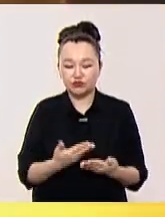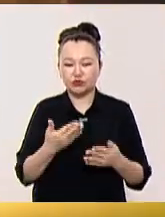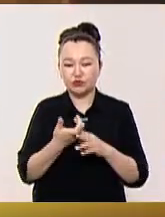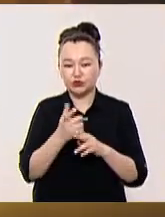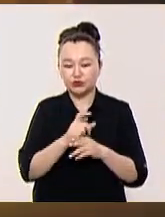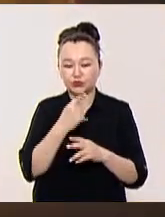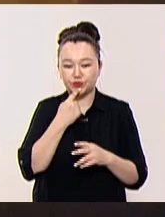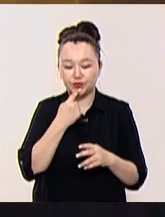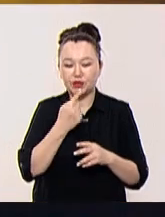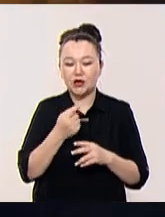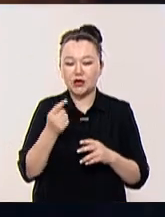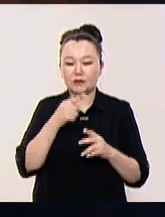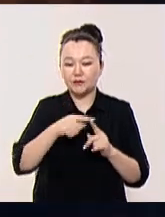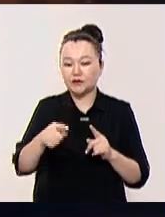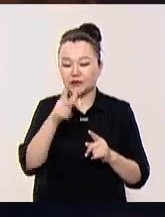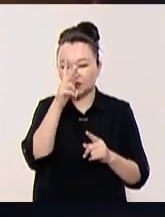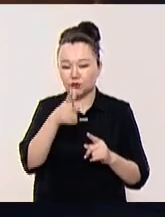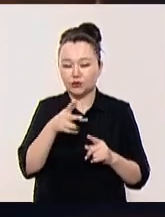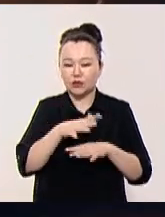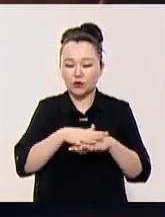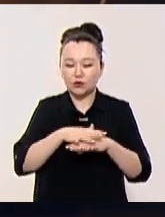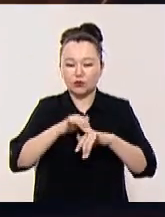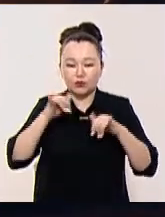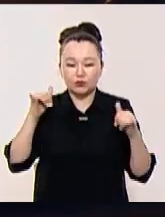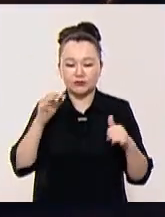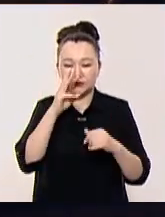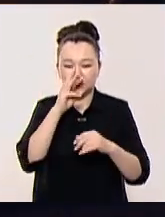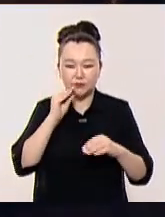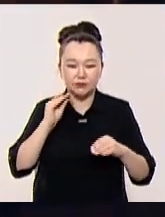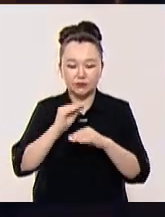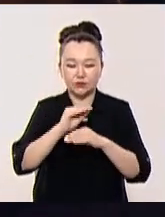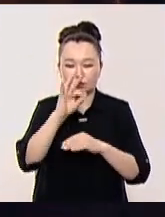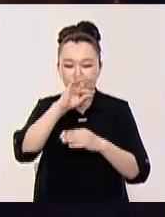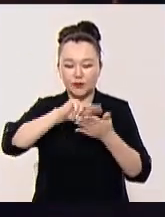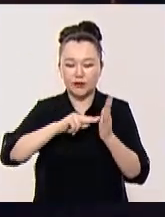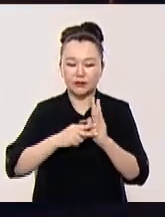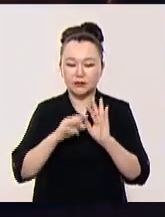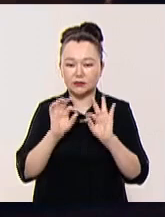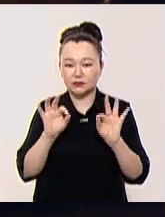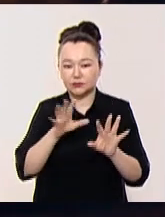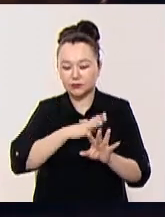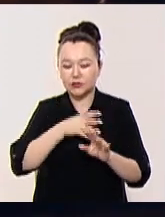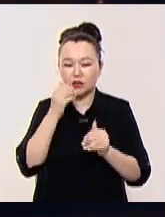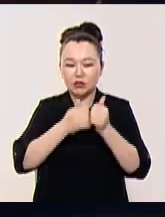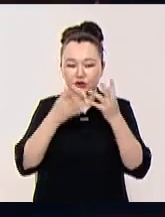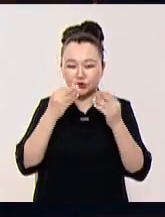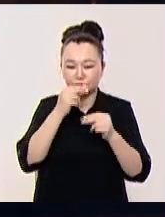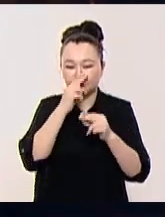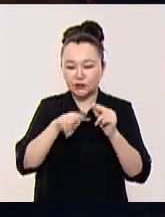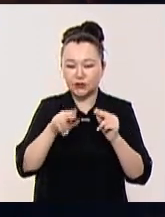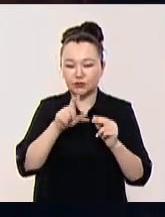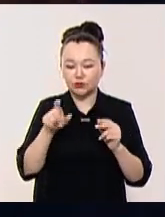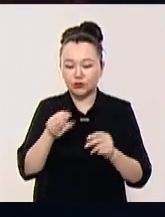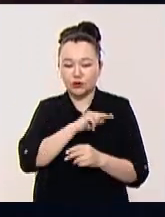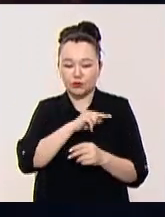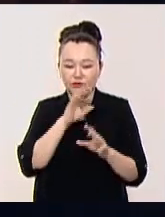жауапты министрлер алдағы 3 жылда халықтың табысын арттыруға арналған жоспарларын айтты. Ал күн сайын жұмысынан айырылып, нәпақа табудың